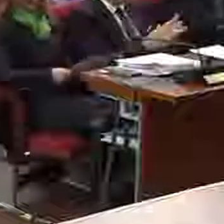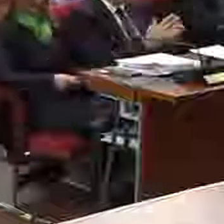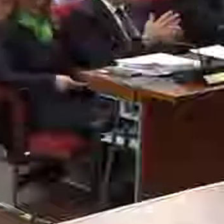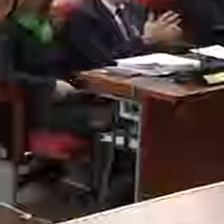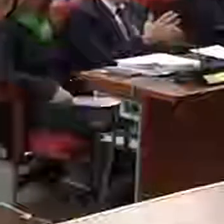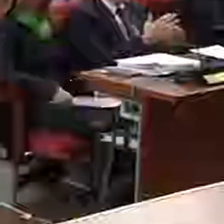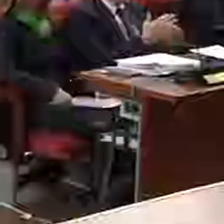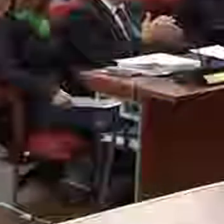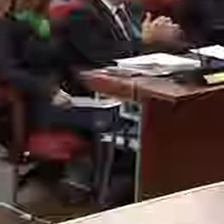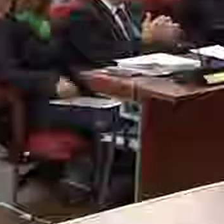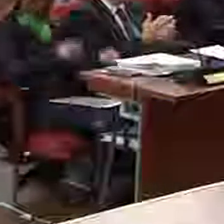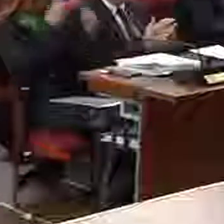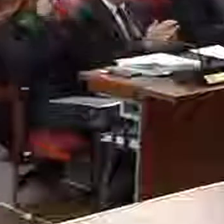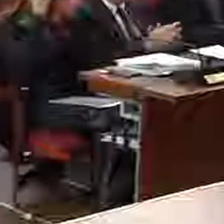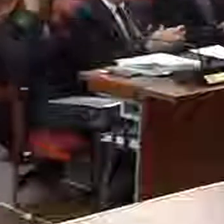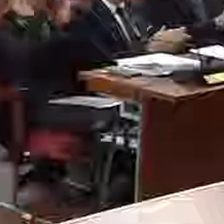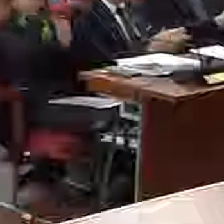Bardzo serdecznie witam